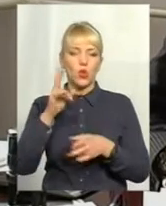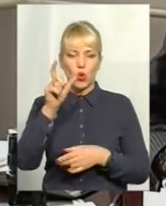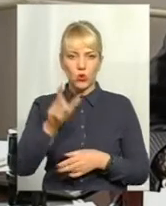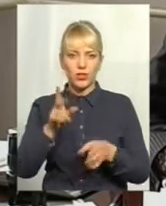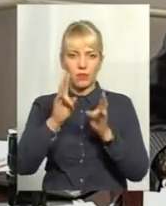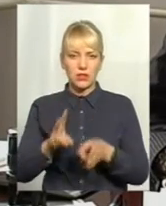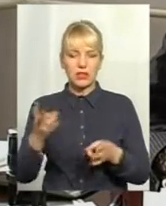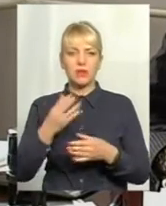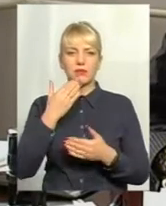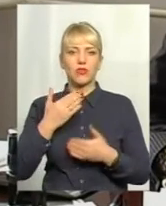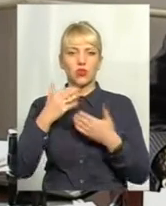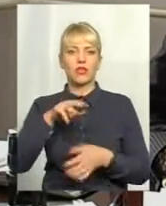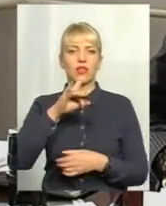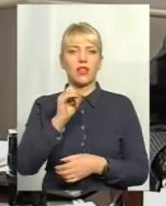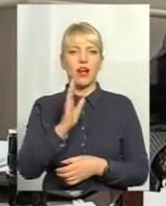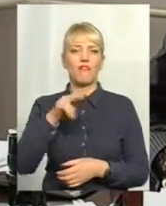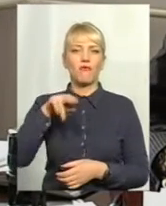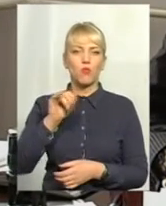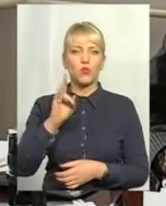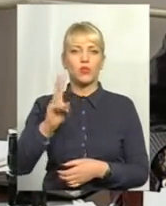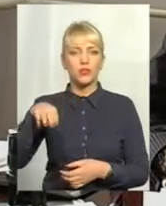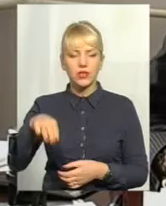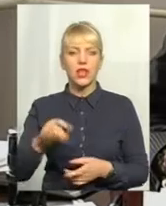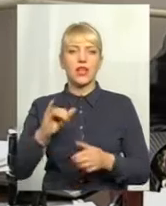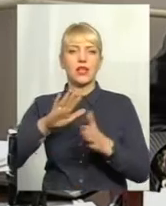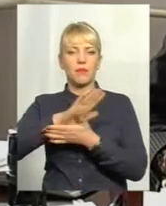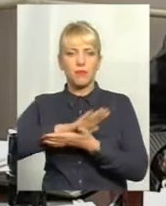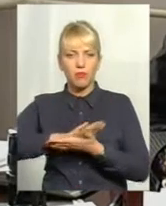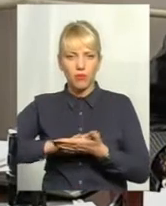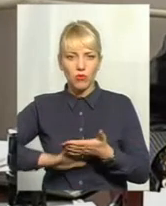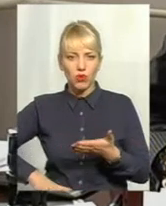звичайно, має звернутися в травмпункт. І, відповідно, потім